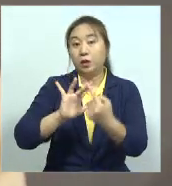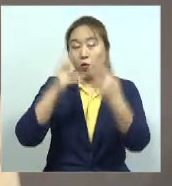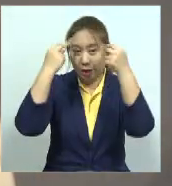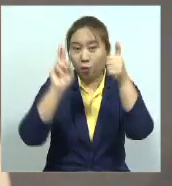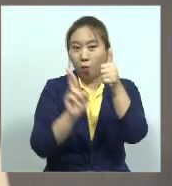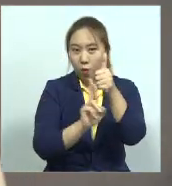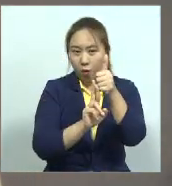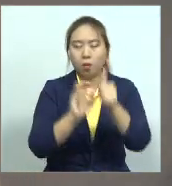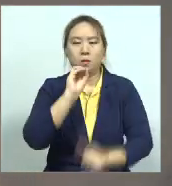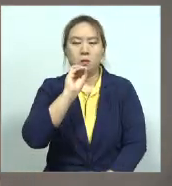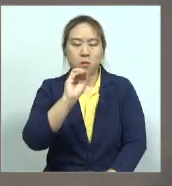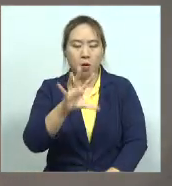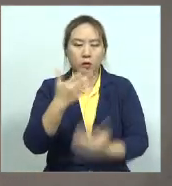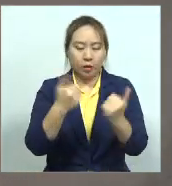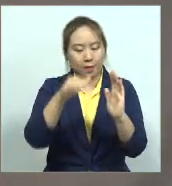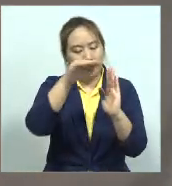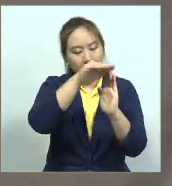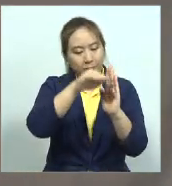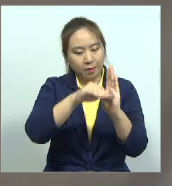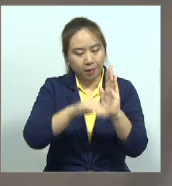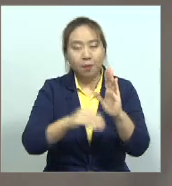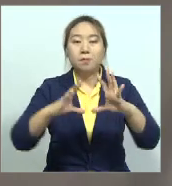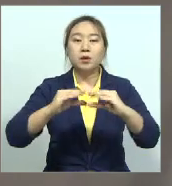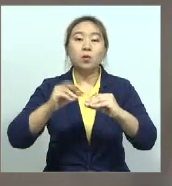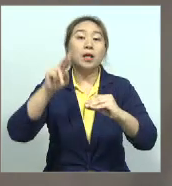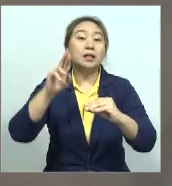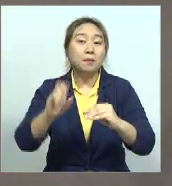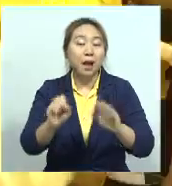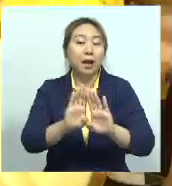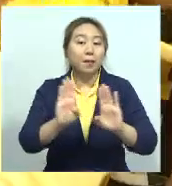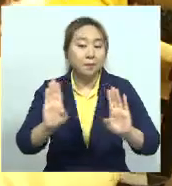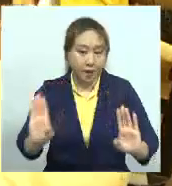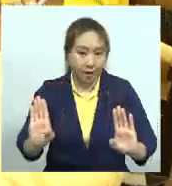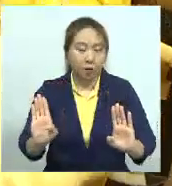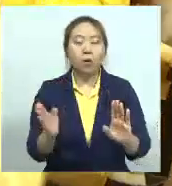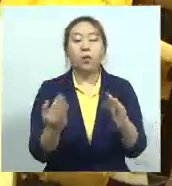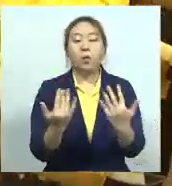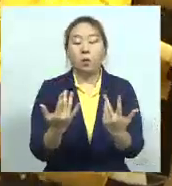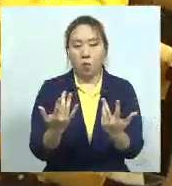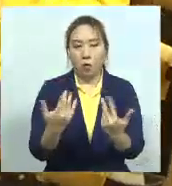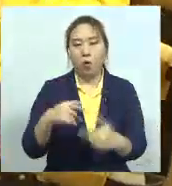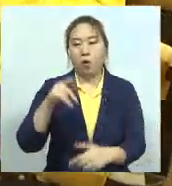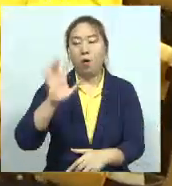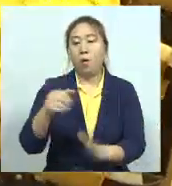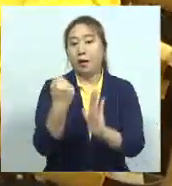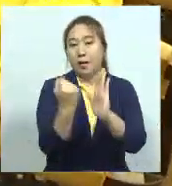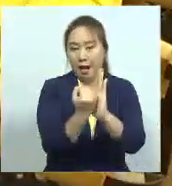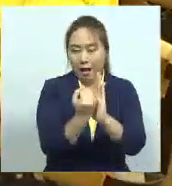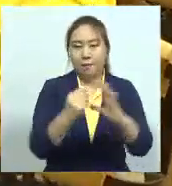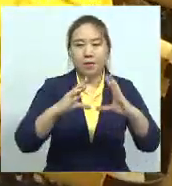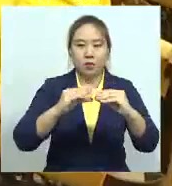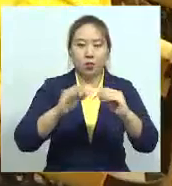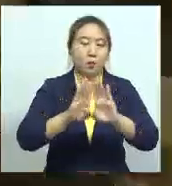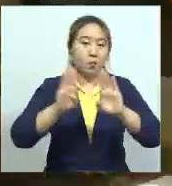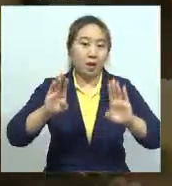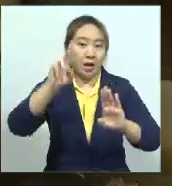มนตรีก็เปิดเผยถึงไทม์ไลน์การเปิดประชุมสภานะคะว่าภายหลังจากมีพระราชกฤษฎีกาเปิดประชุม